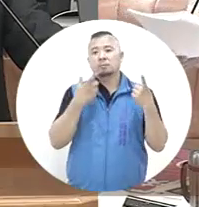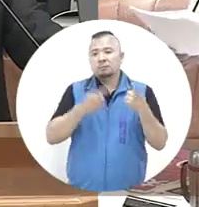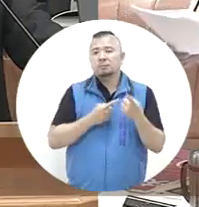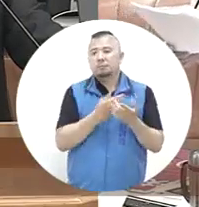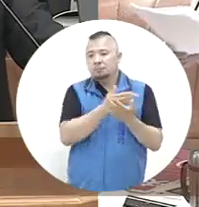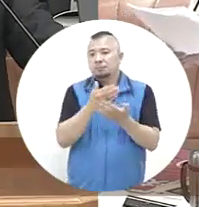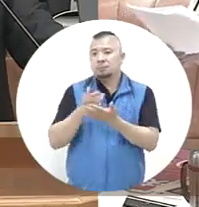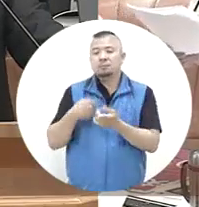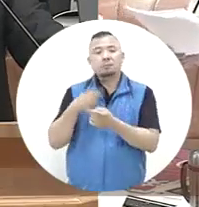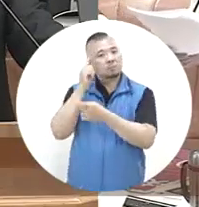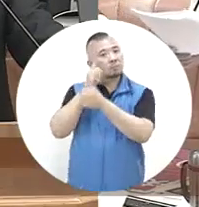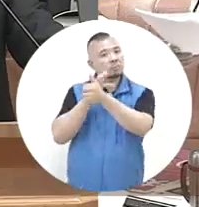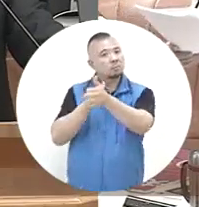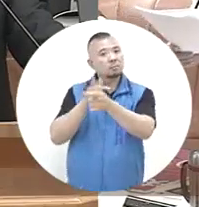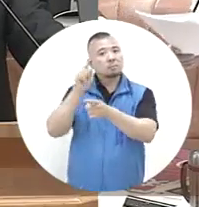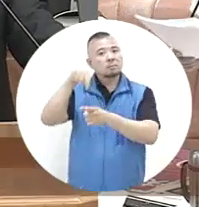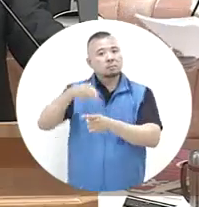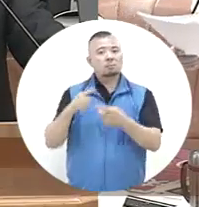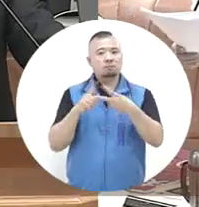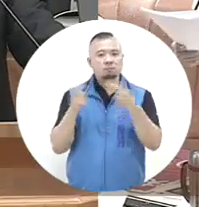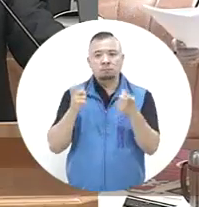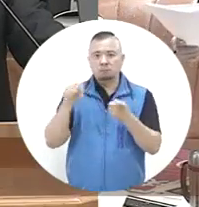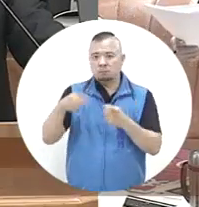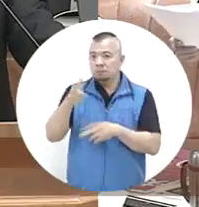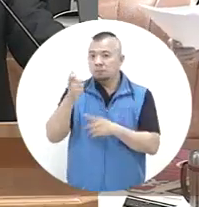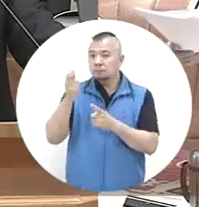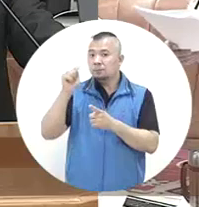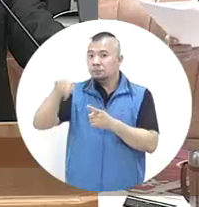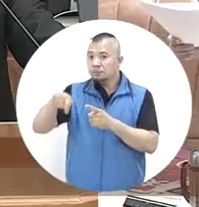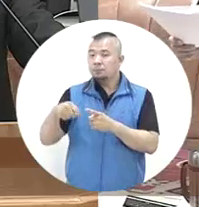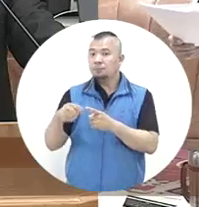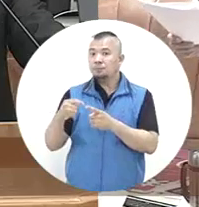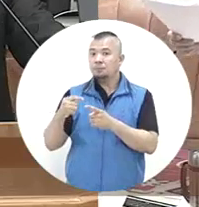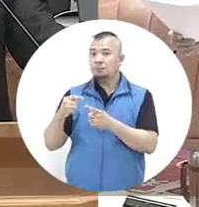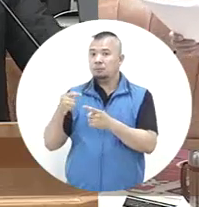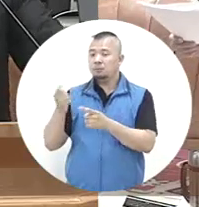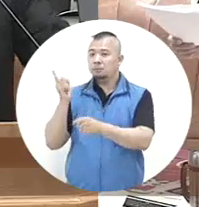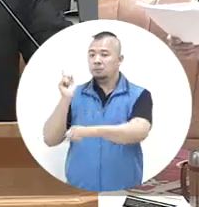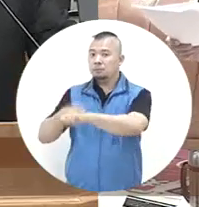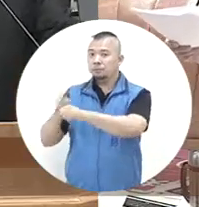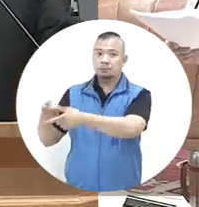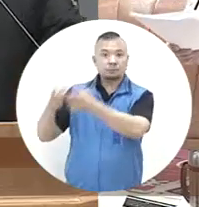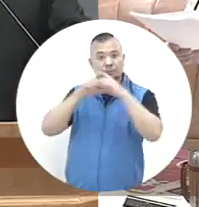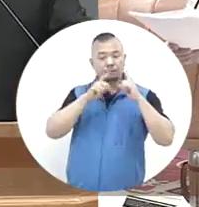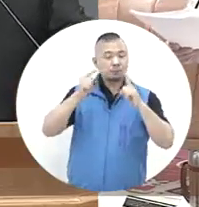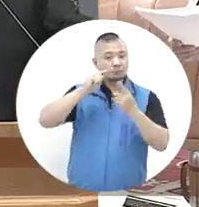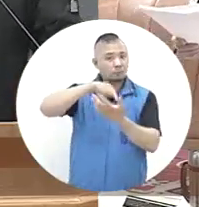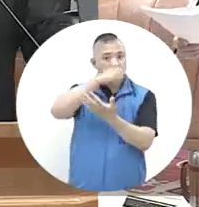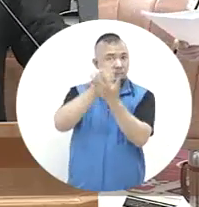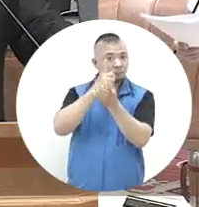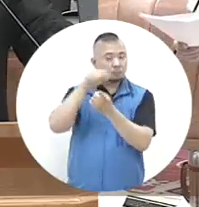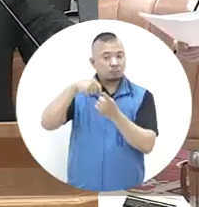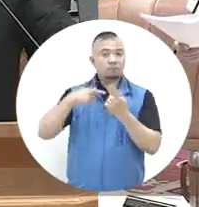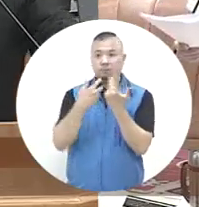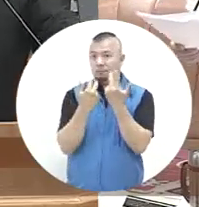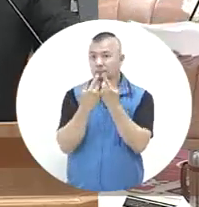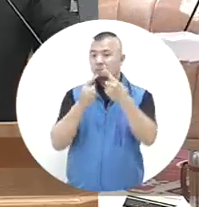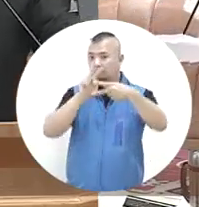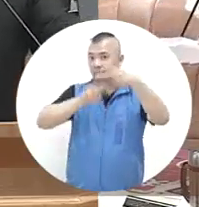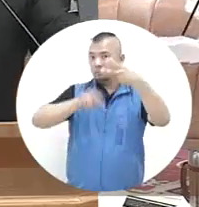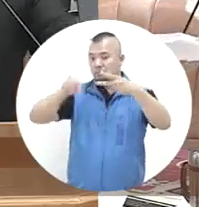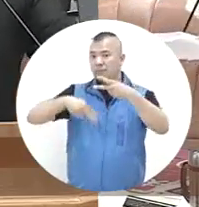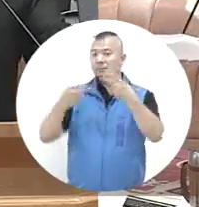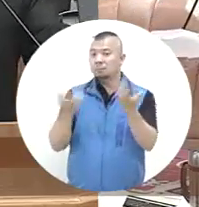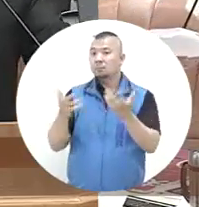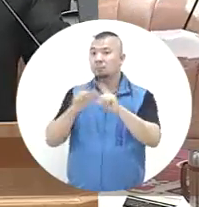哈，这个土城枪击案的金鱼被遣返回台了，市长，这全部都是我们新北市刑大的功劳吗？ 我会跟议员报告，我